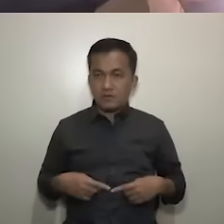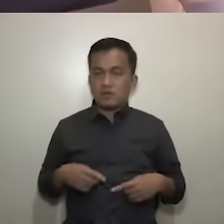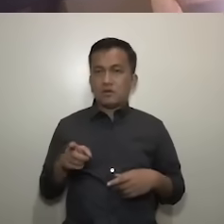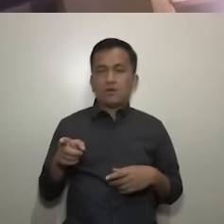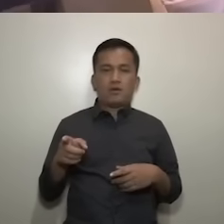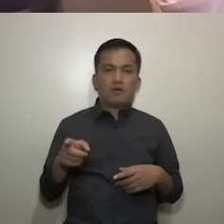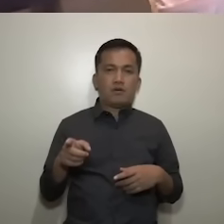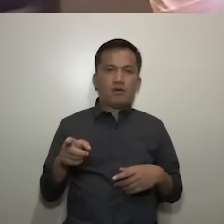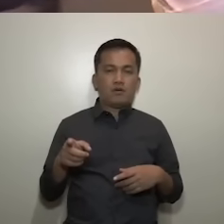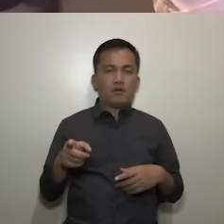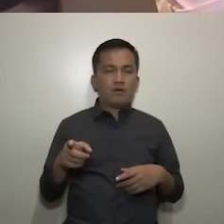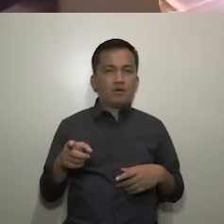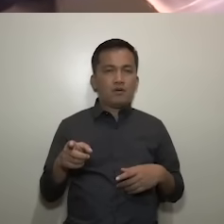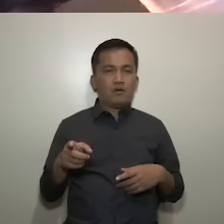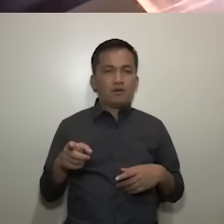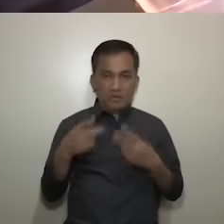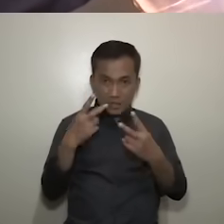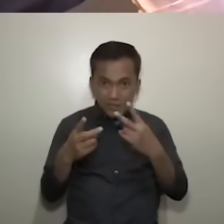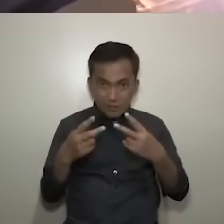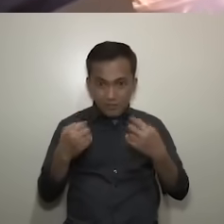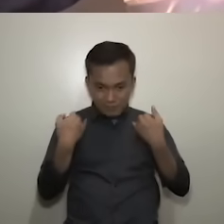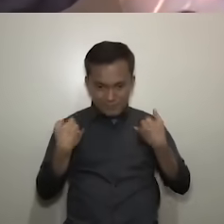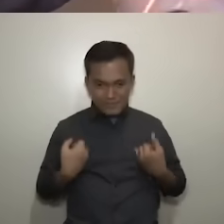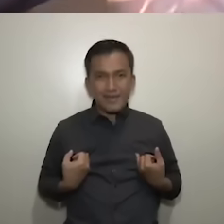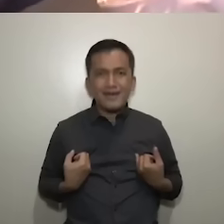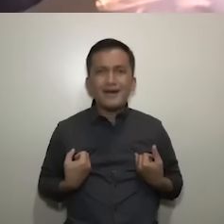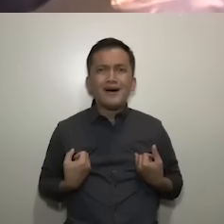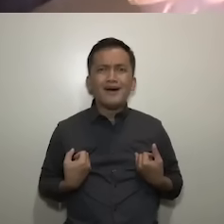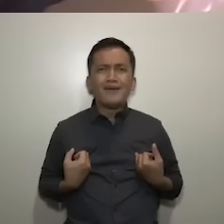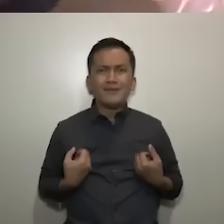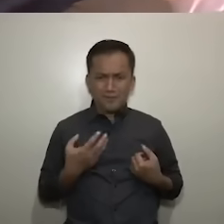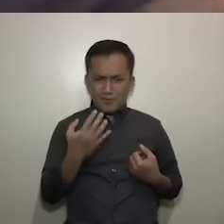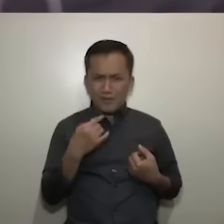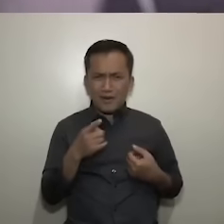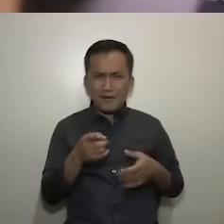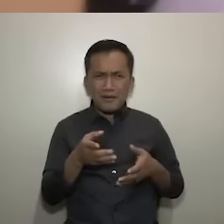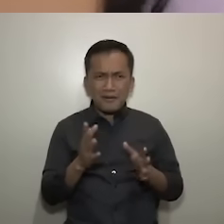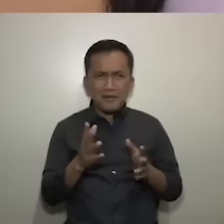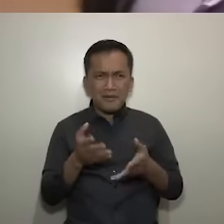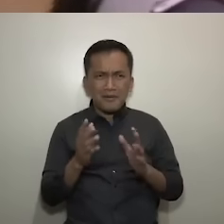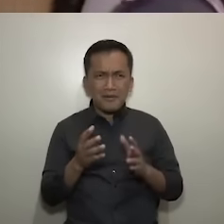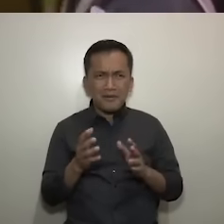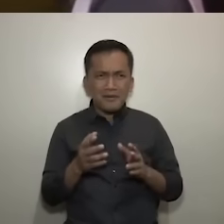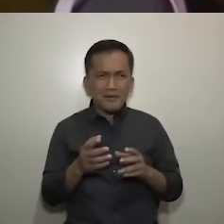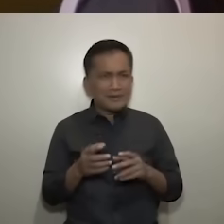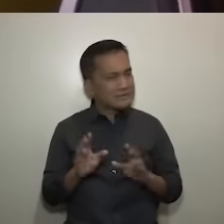Oh. Nakikita mo pa. Nagpaklikli. Ba't ka nagpaklikli? Sige.